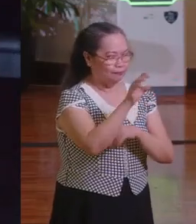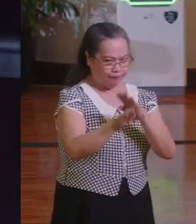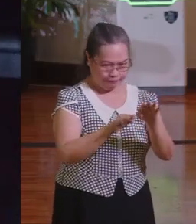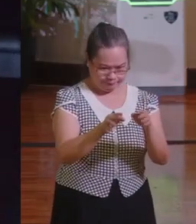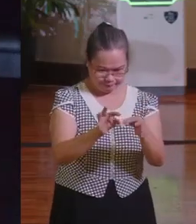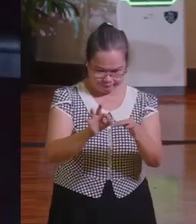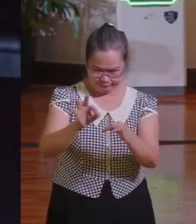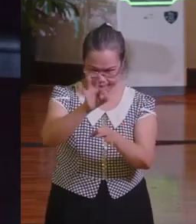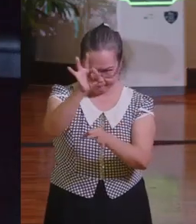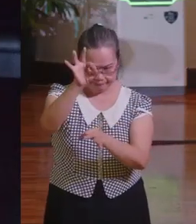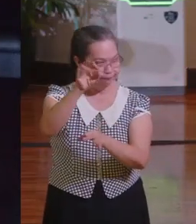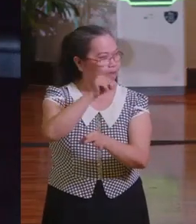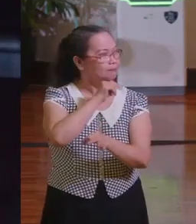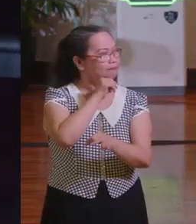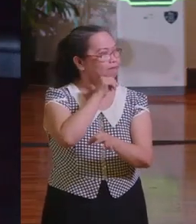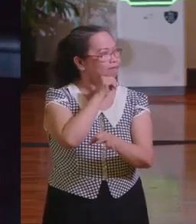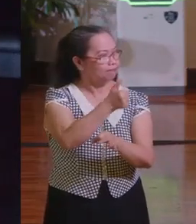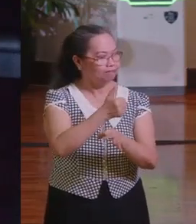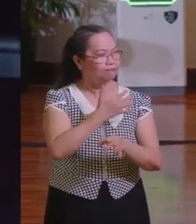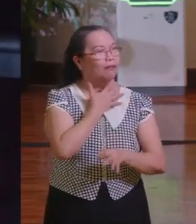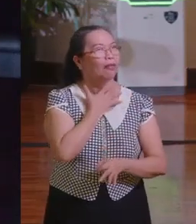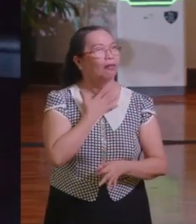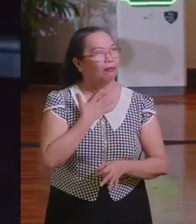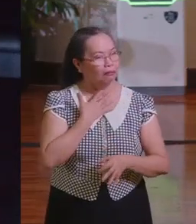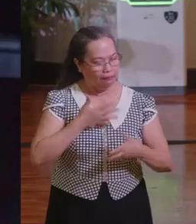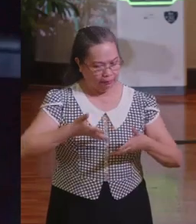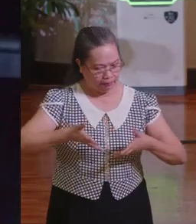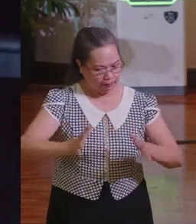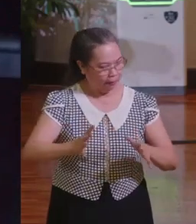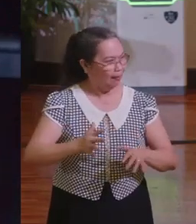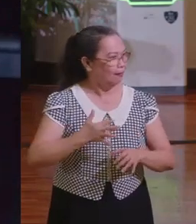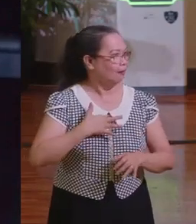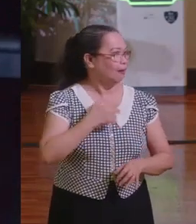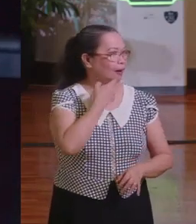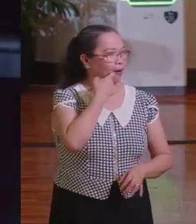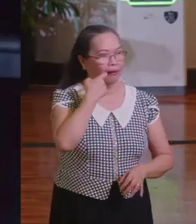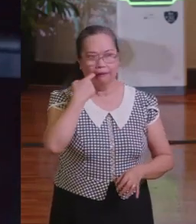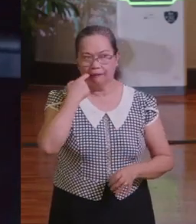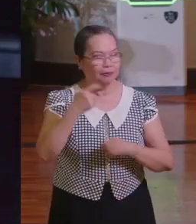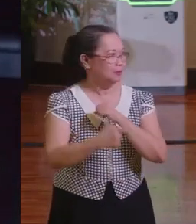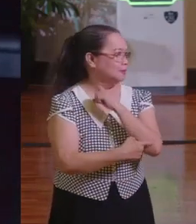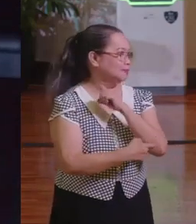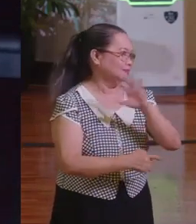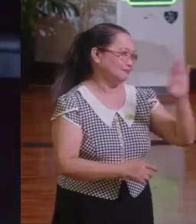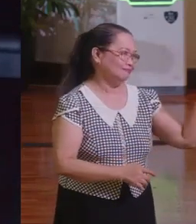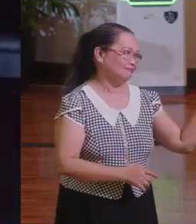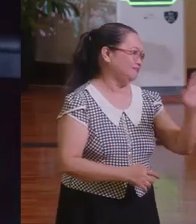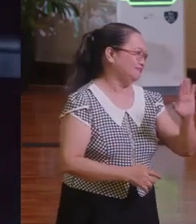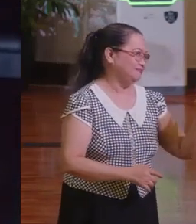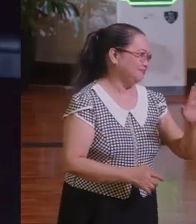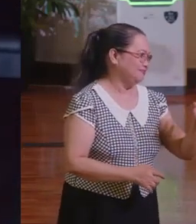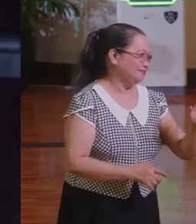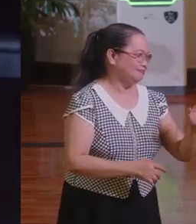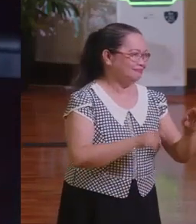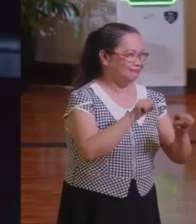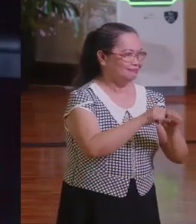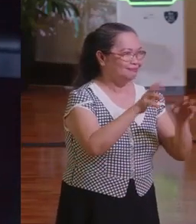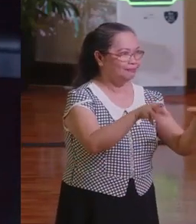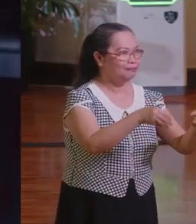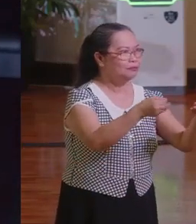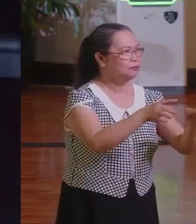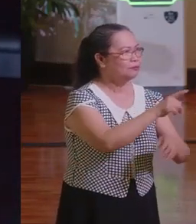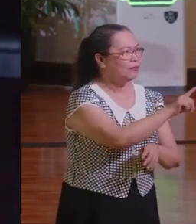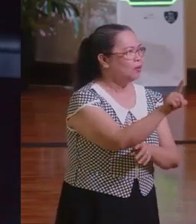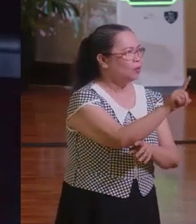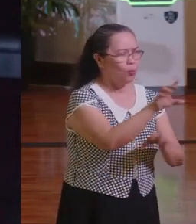Spirit, and you will not gratify the desires of the flesh, sabi sa verse 16. At kanyang inilahad kung ano yung